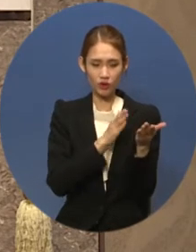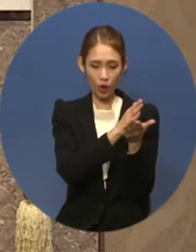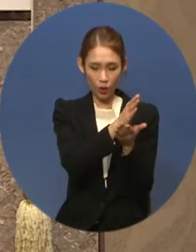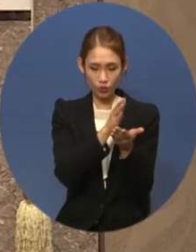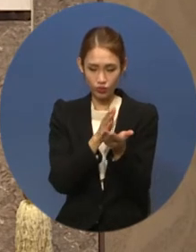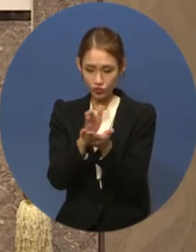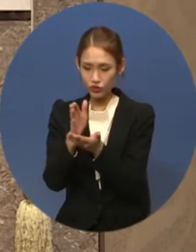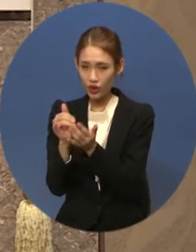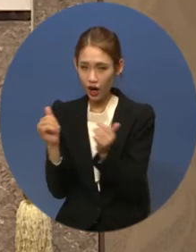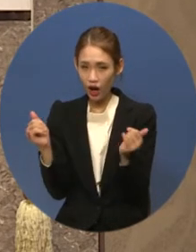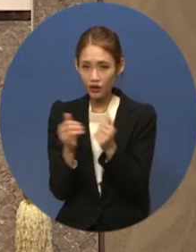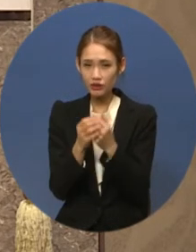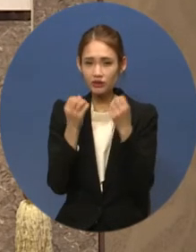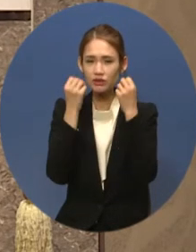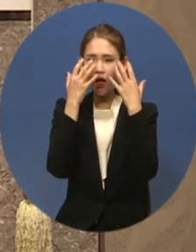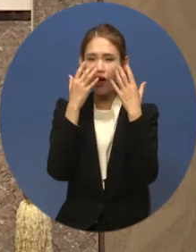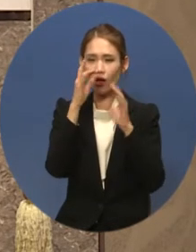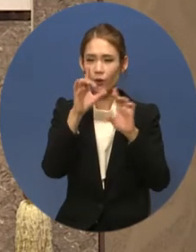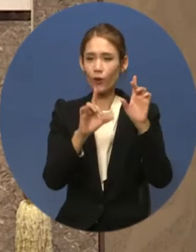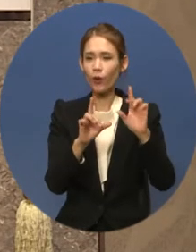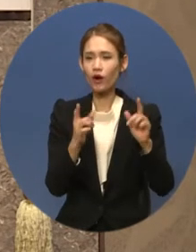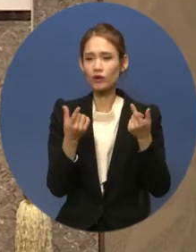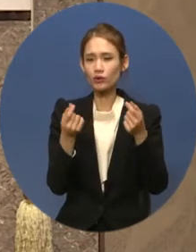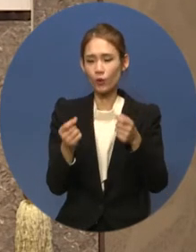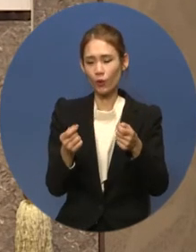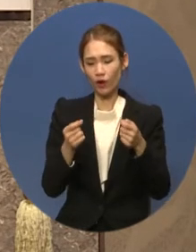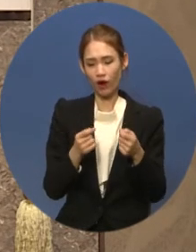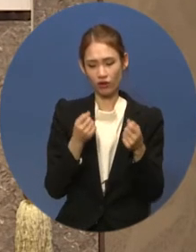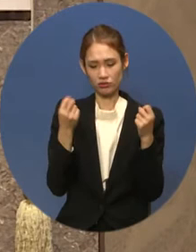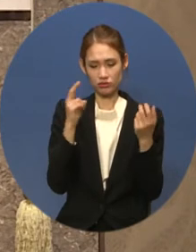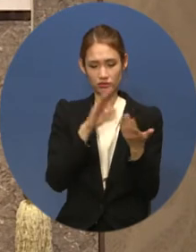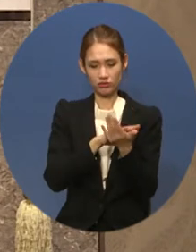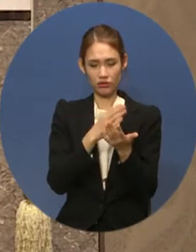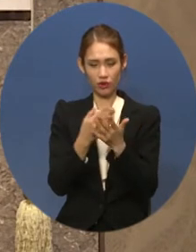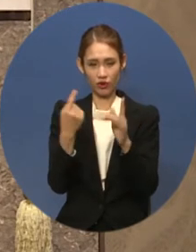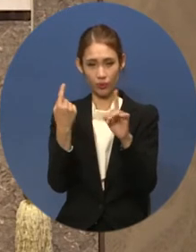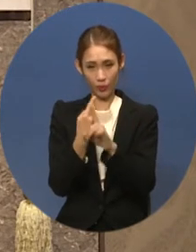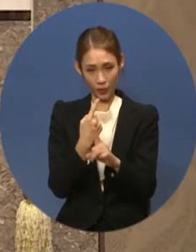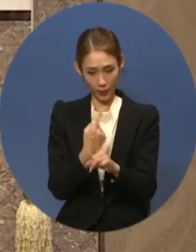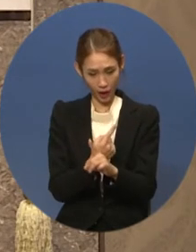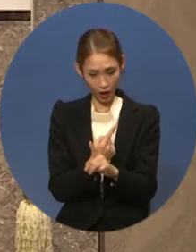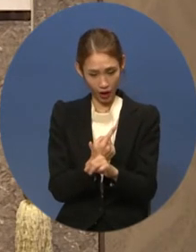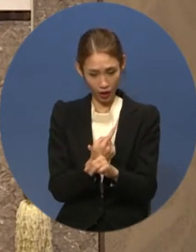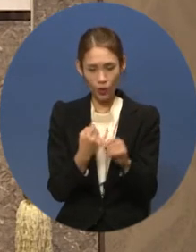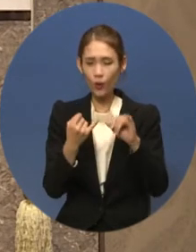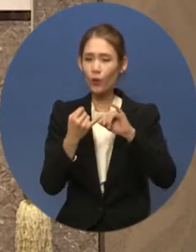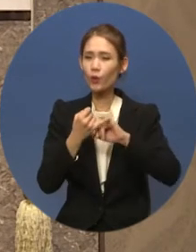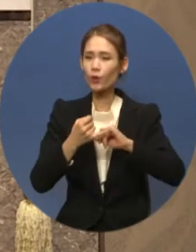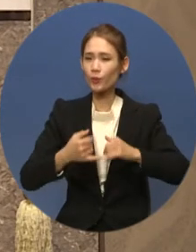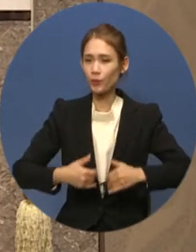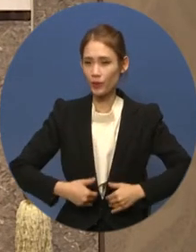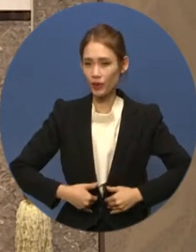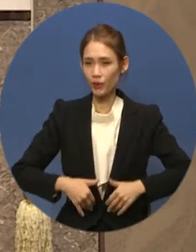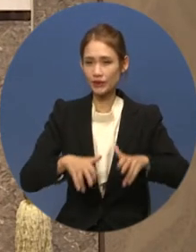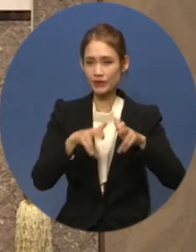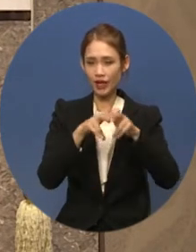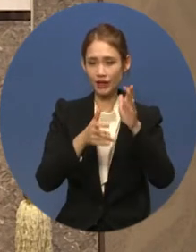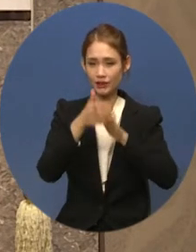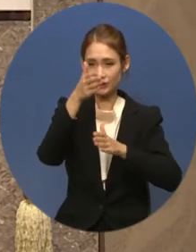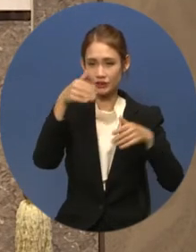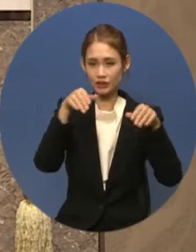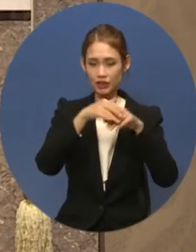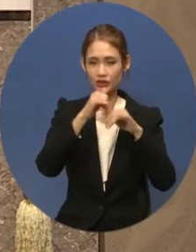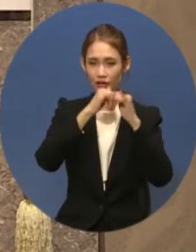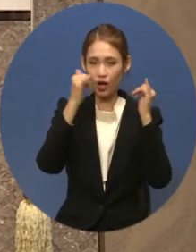3곳 거 다름없을 정도로 위 싸이클을 했어요 그 것들 짜 필요로 하는 장애 씩 장애인 시설이나 사회복지